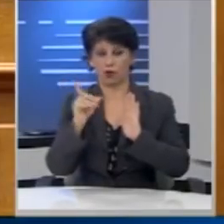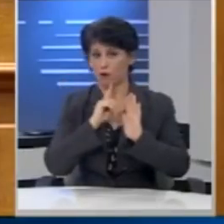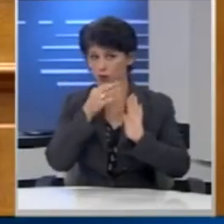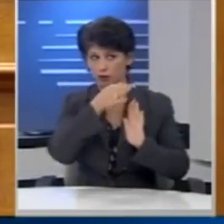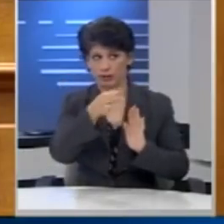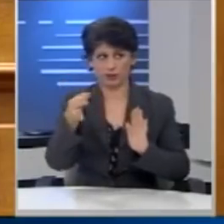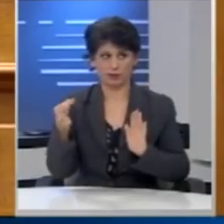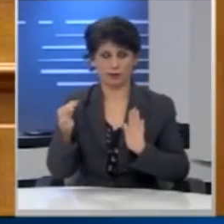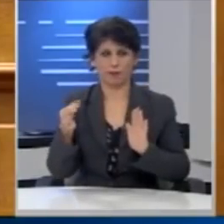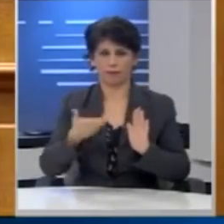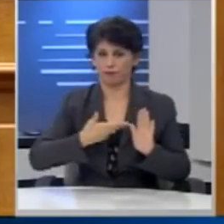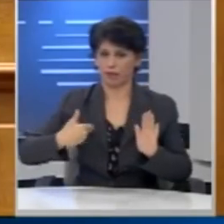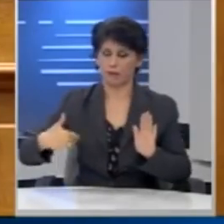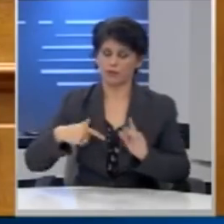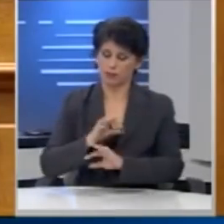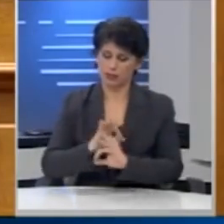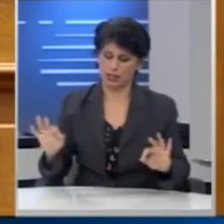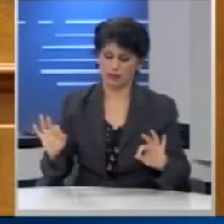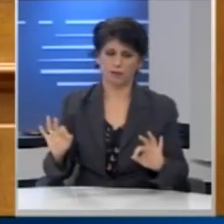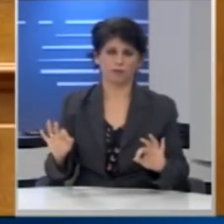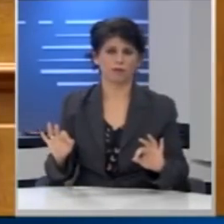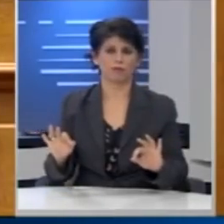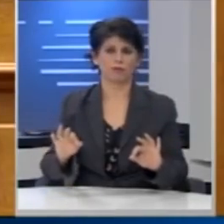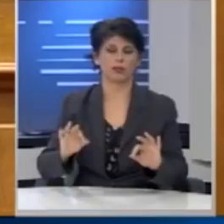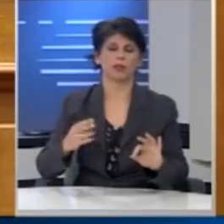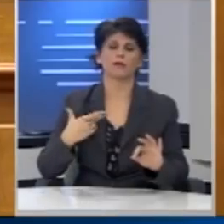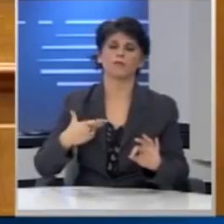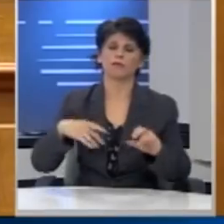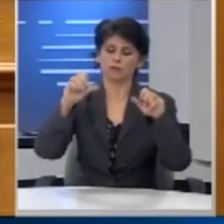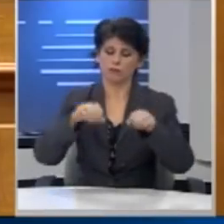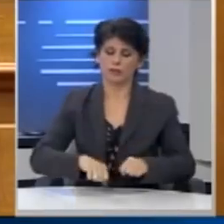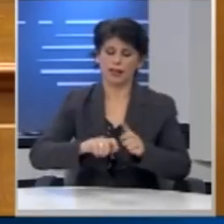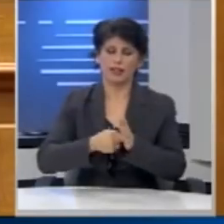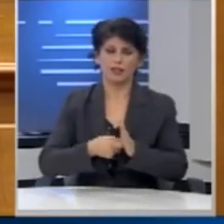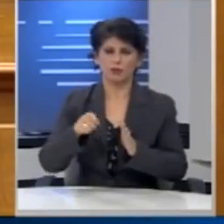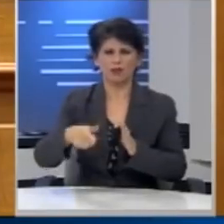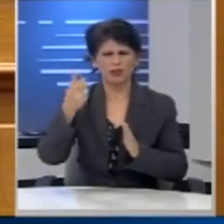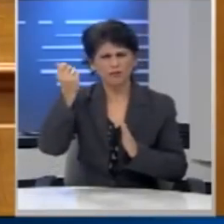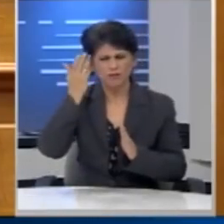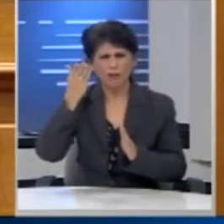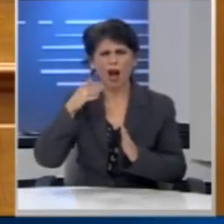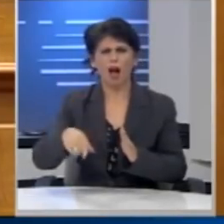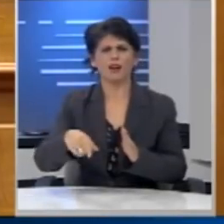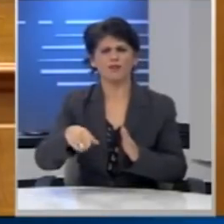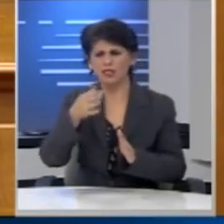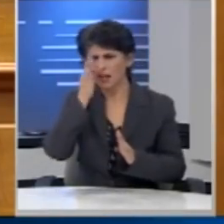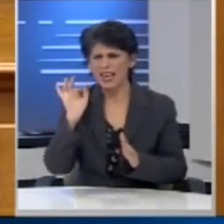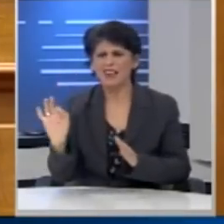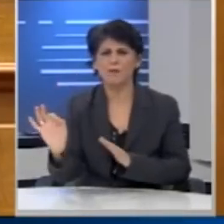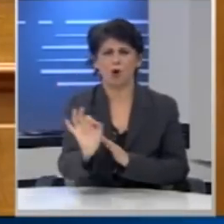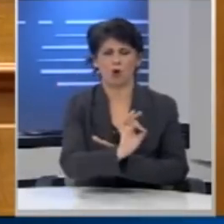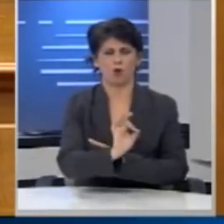σας είπα, εμείς είμαστε έτοιμοι να κλείσουμε τις κοστοβόρες δυνητικές μας μονάδες μέχρι το 2028.